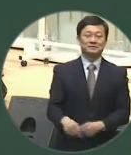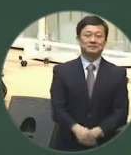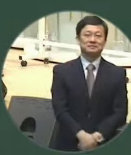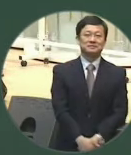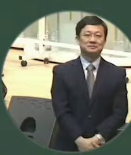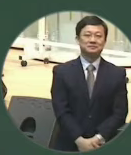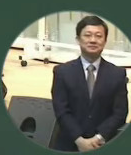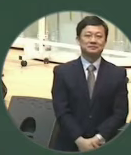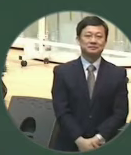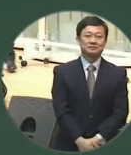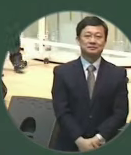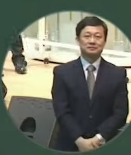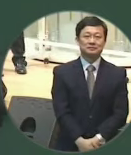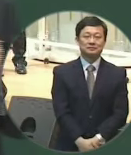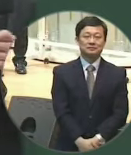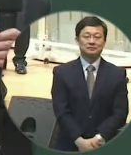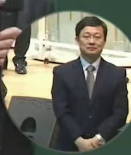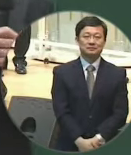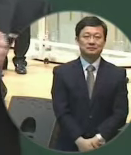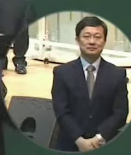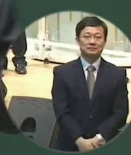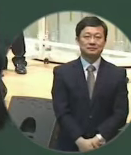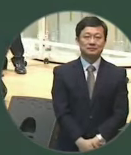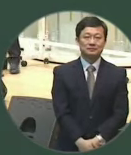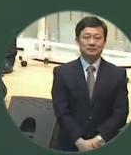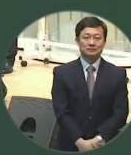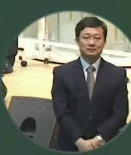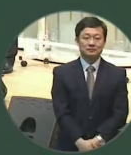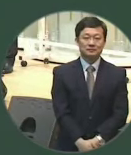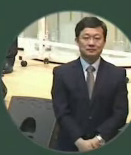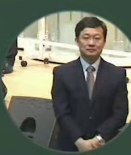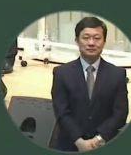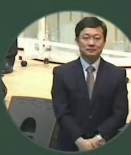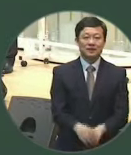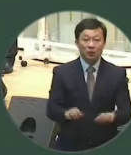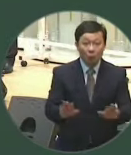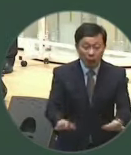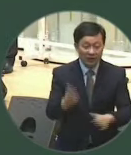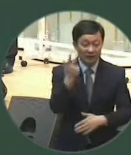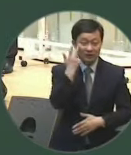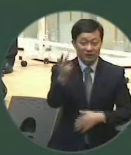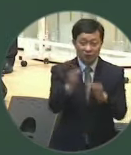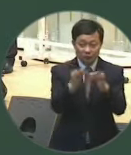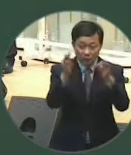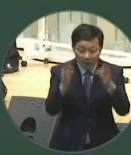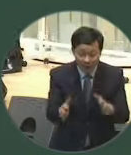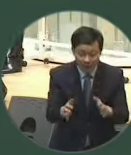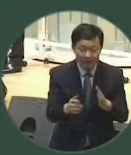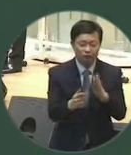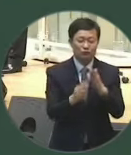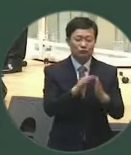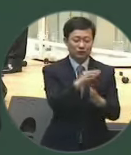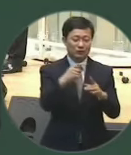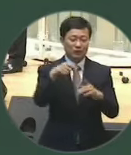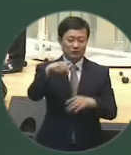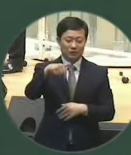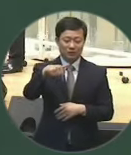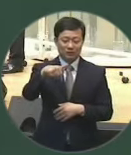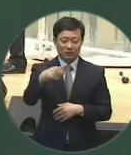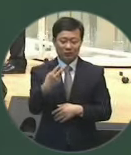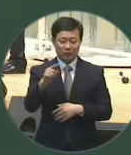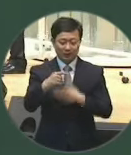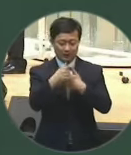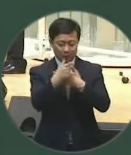가능하면은 알류 주일이 마지막 주도 있으니까요. 한 주간 동안 좀 교단 위해서 기도하세요. So we actually have RU